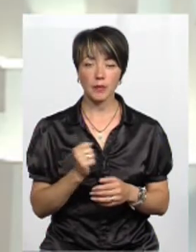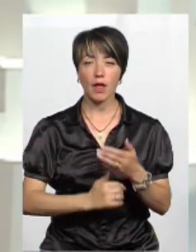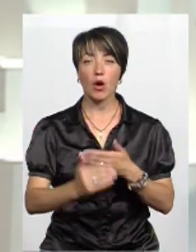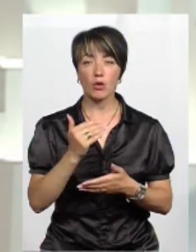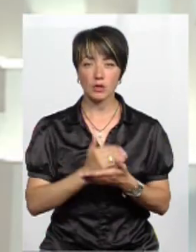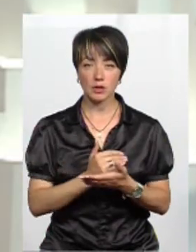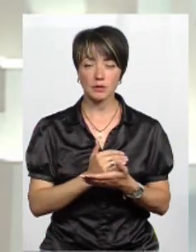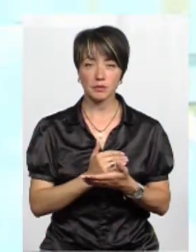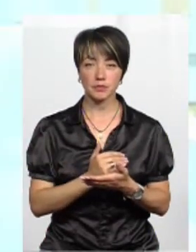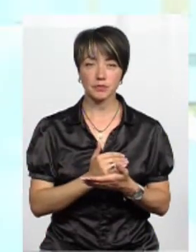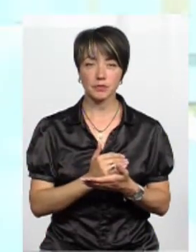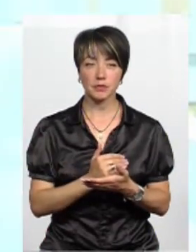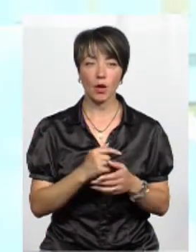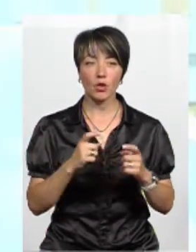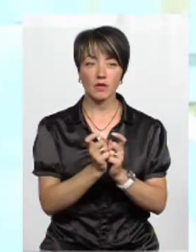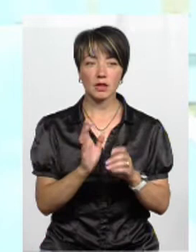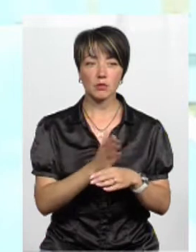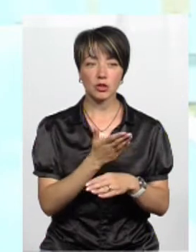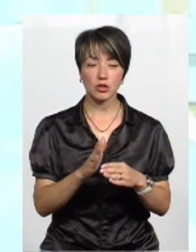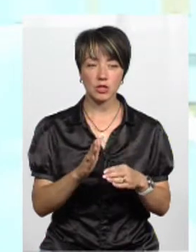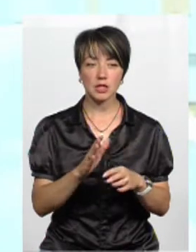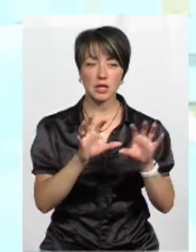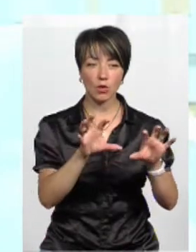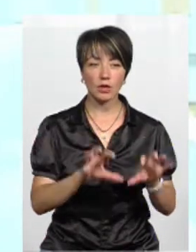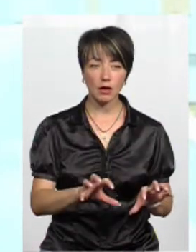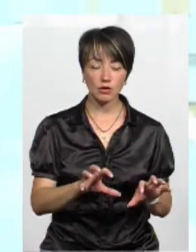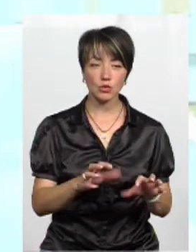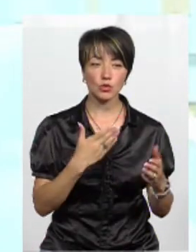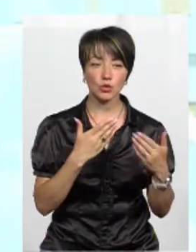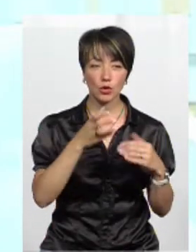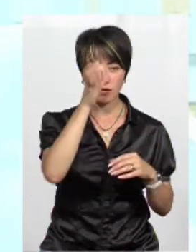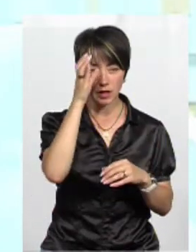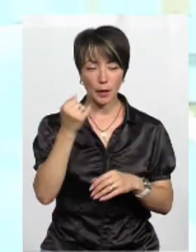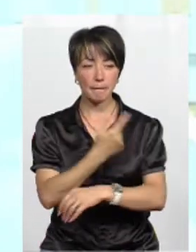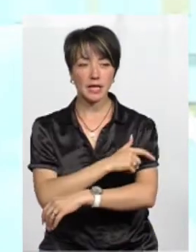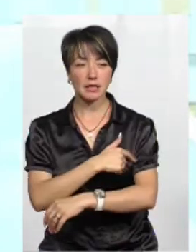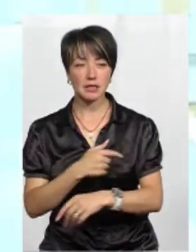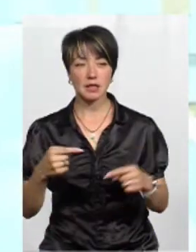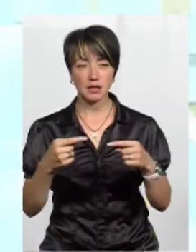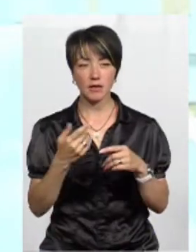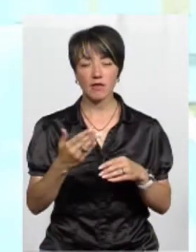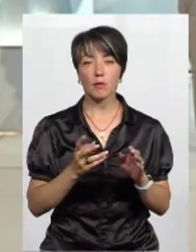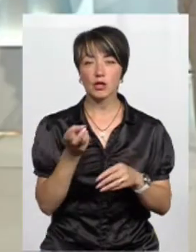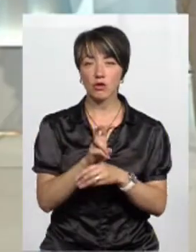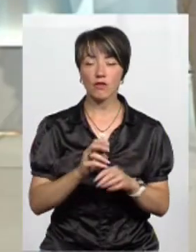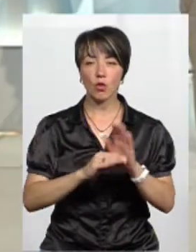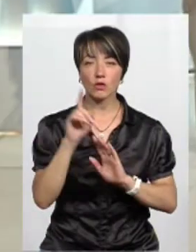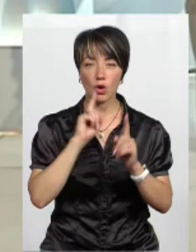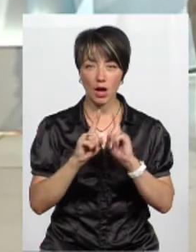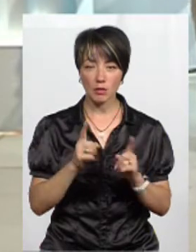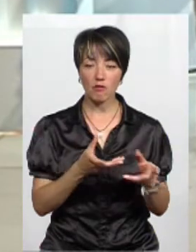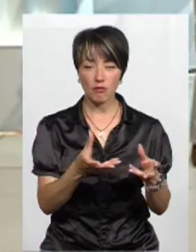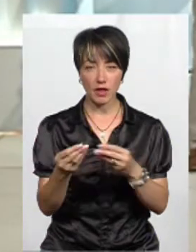останній... Там є такий невеличкий конфлікт між законодавством, те, що стосується освіти і медицини. От прийшовши у Верховну Раду, ви б